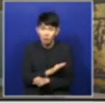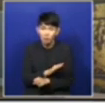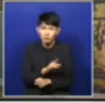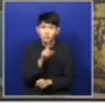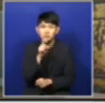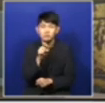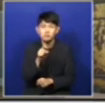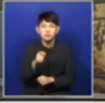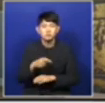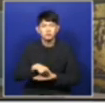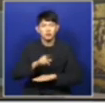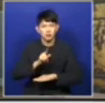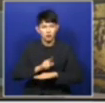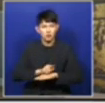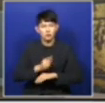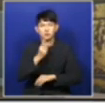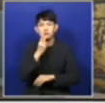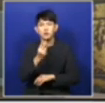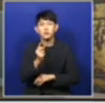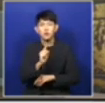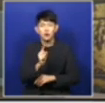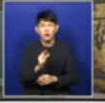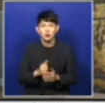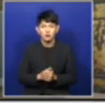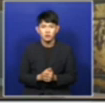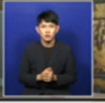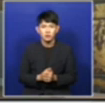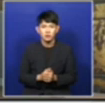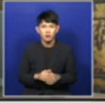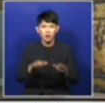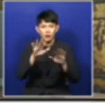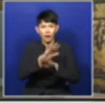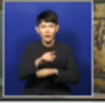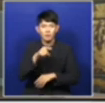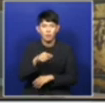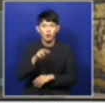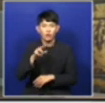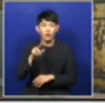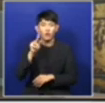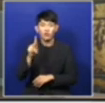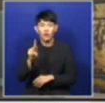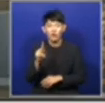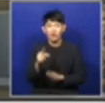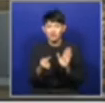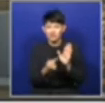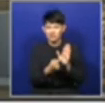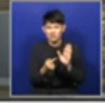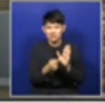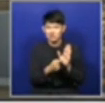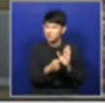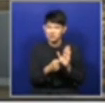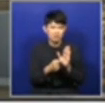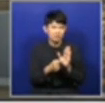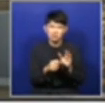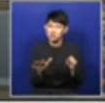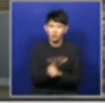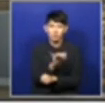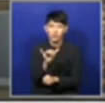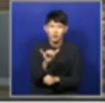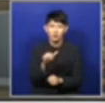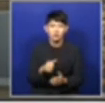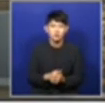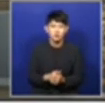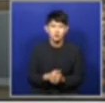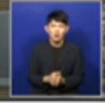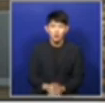ธานครับจะเห็นได้ว่าเกิดช่องว่างของพระราชบัญญัติฉบับนี้ท่านประธานครับเนื่องจากว่าในการ